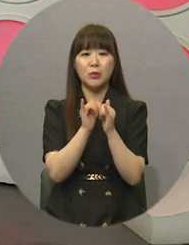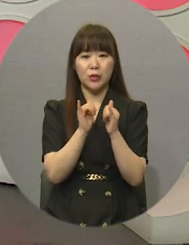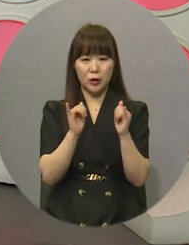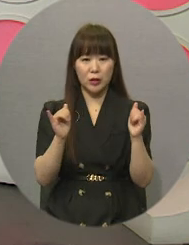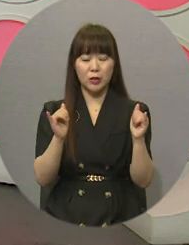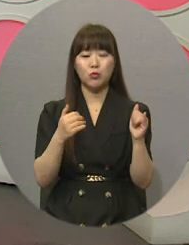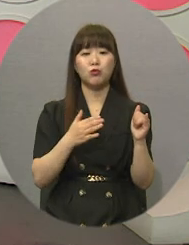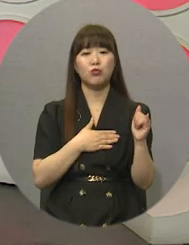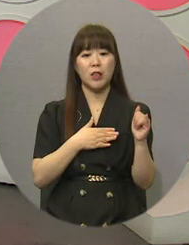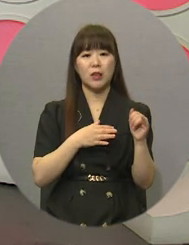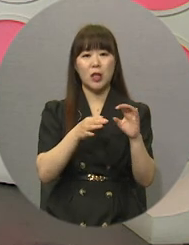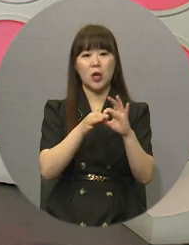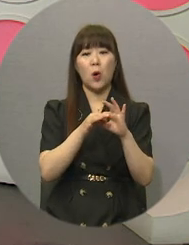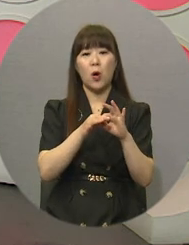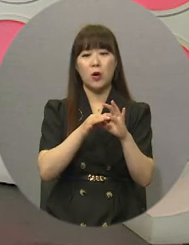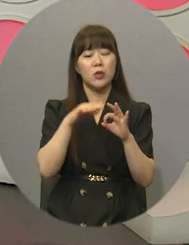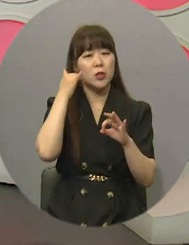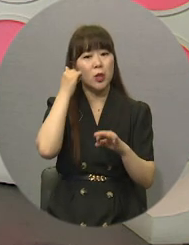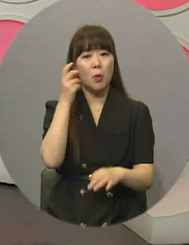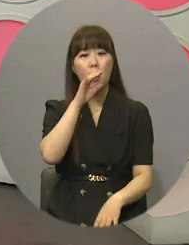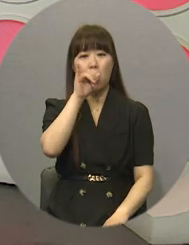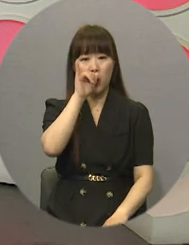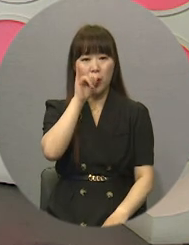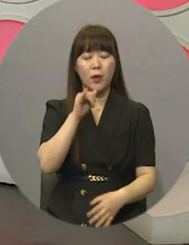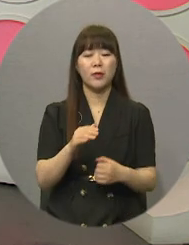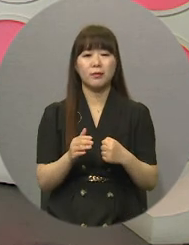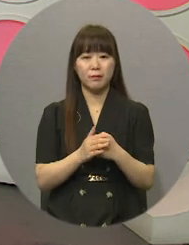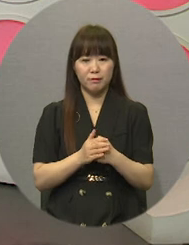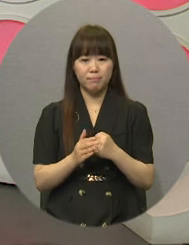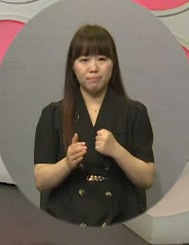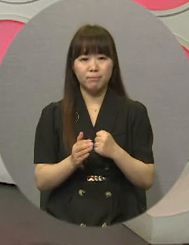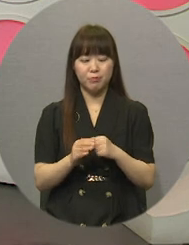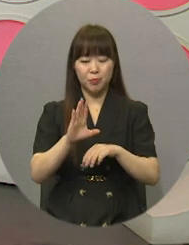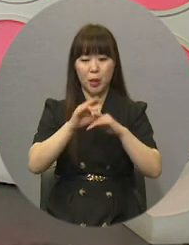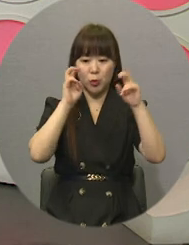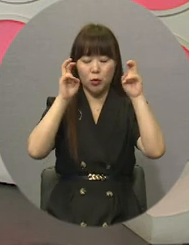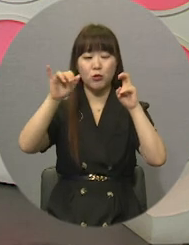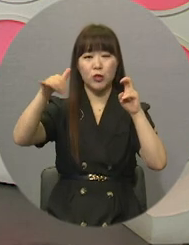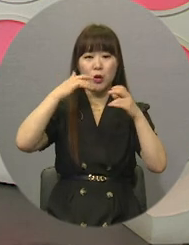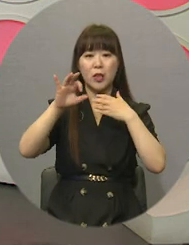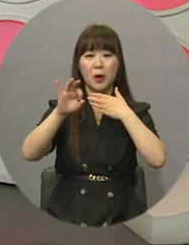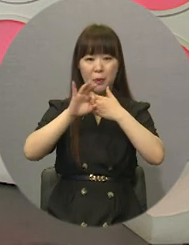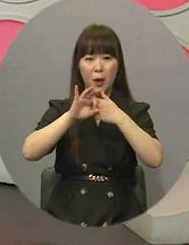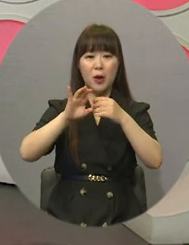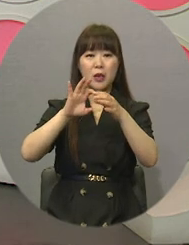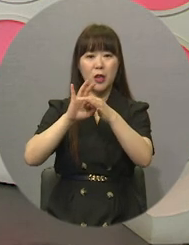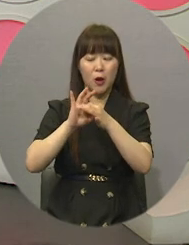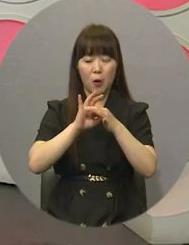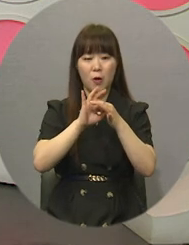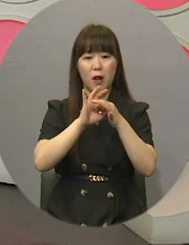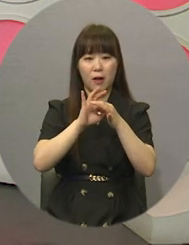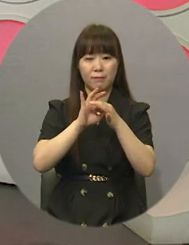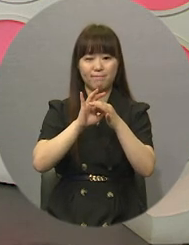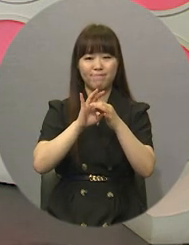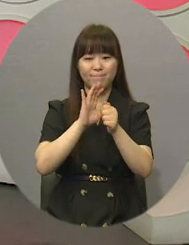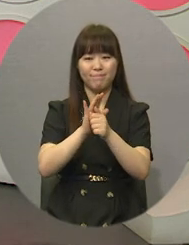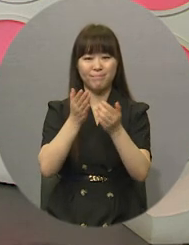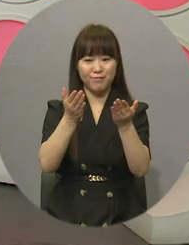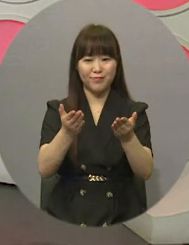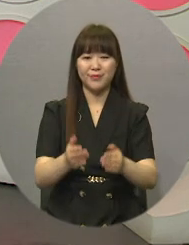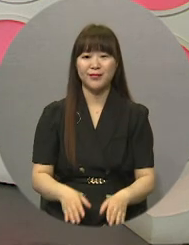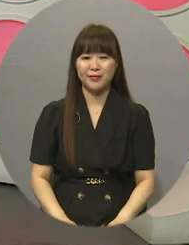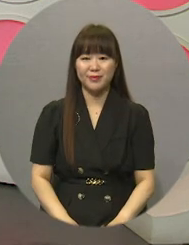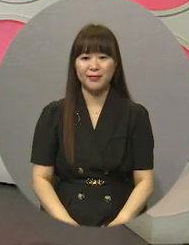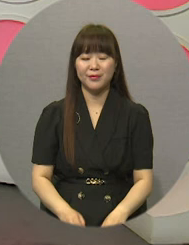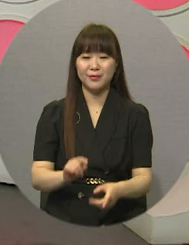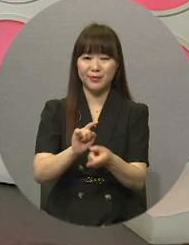분들은 저희한테 연락처가 있어요. 우리 주연이 어머님 연락처가 있으니까 방송국으로 전화 주시면 연락처 알려드릴게요. 그래가지고 서로